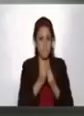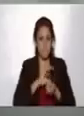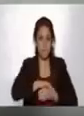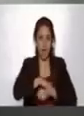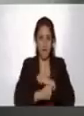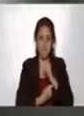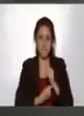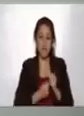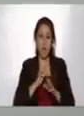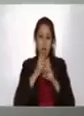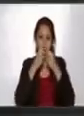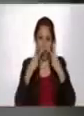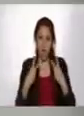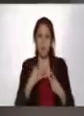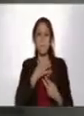وتخنق